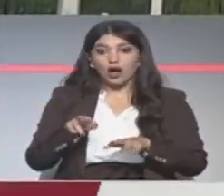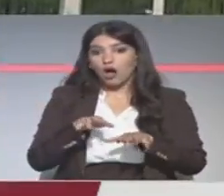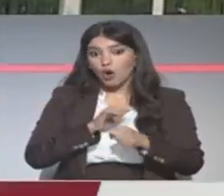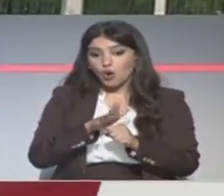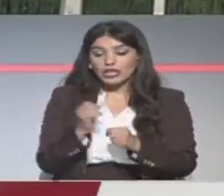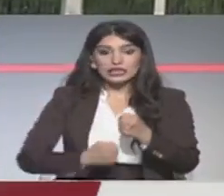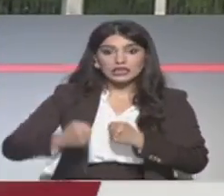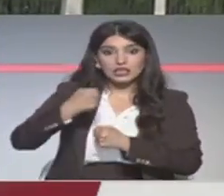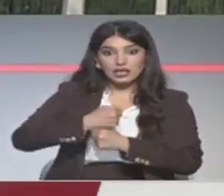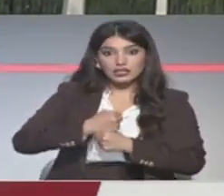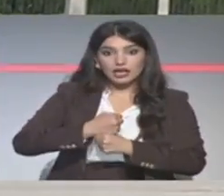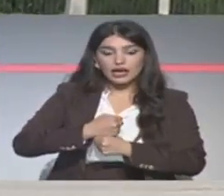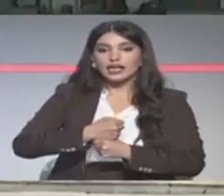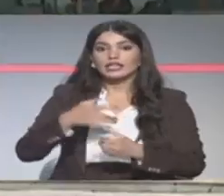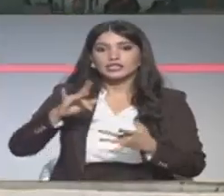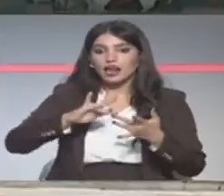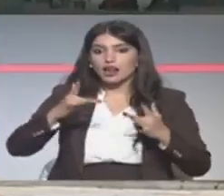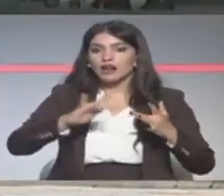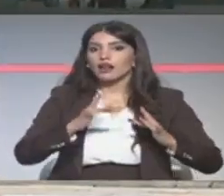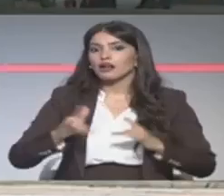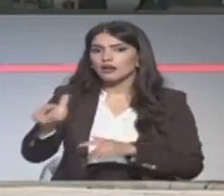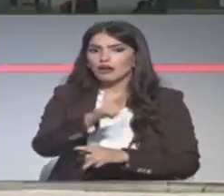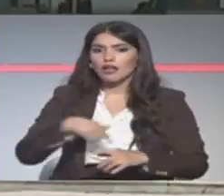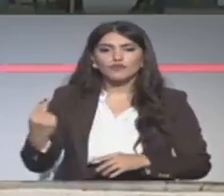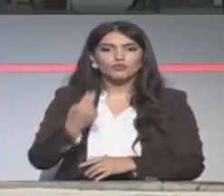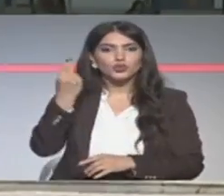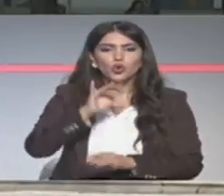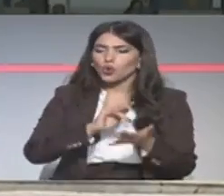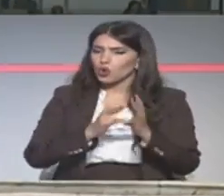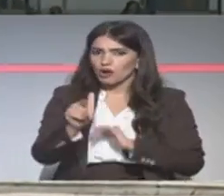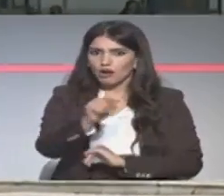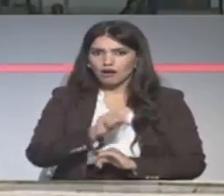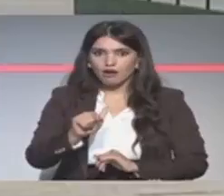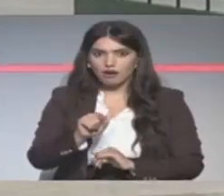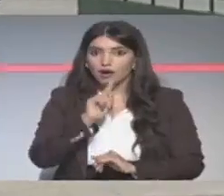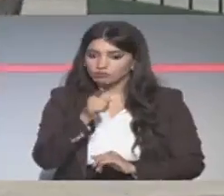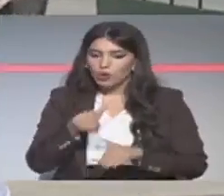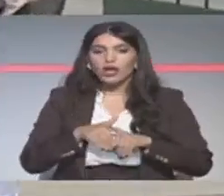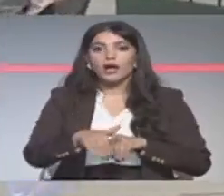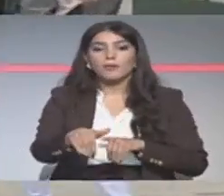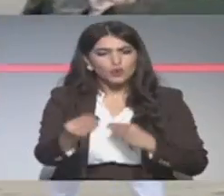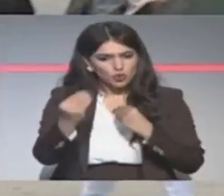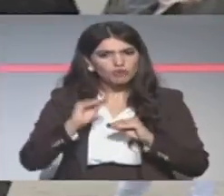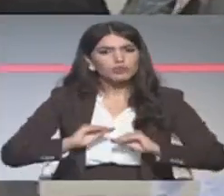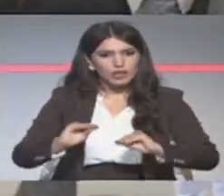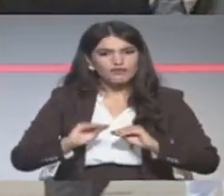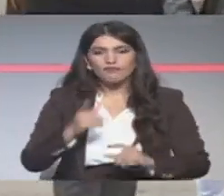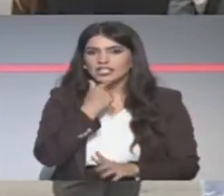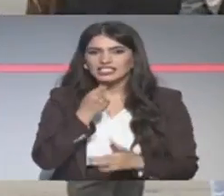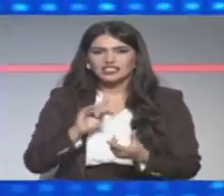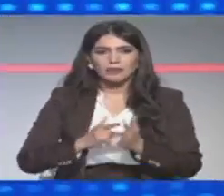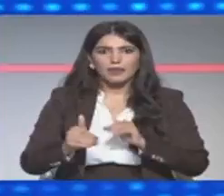تركيز موزعات إنترنت بجميع المؤسسات الجامعية ورقمنة الدروس وتسهيل الدراسة عن